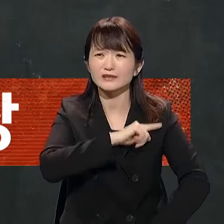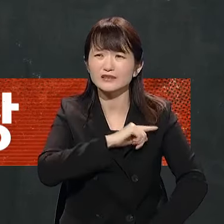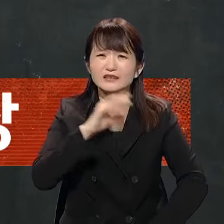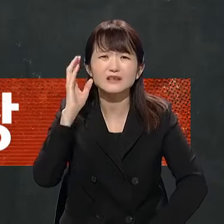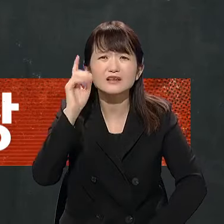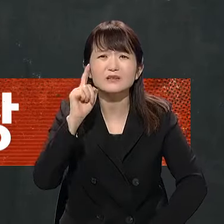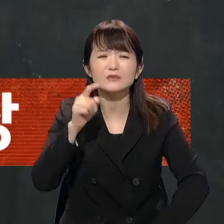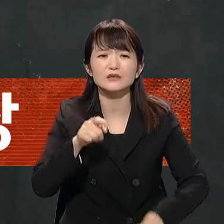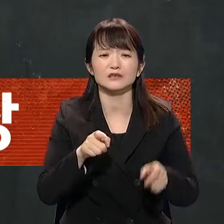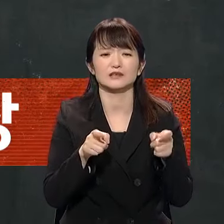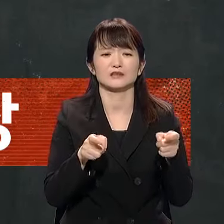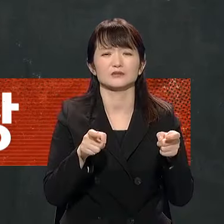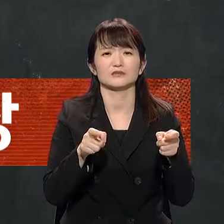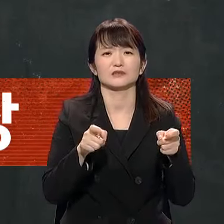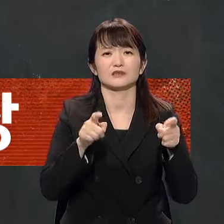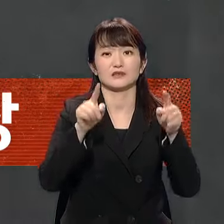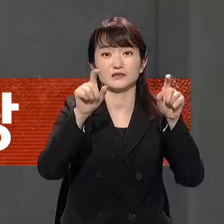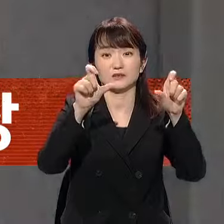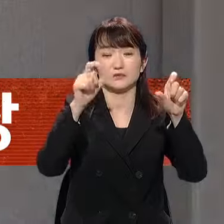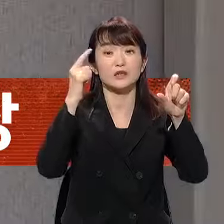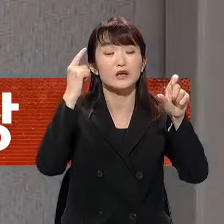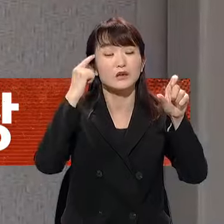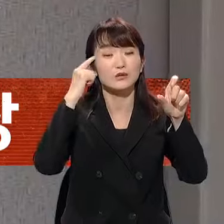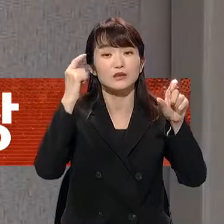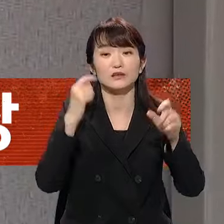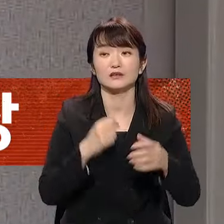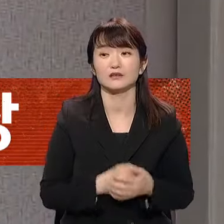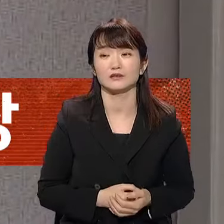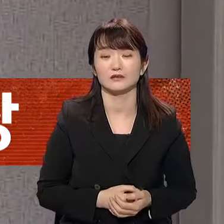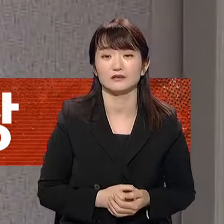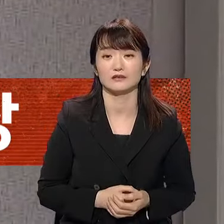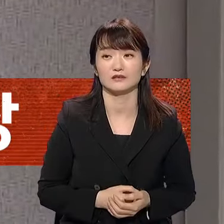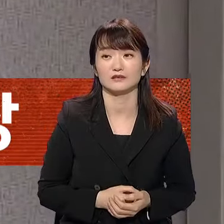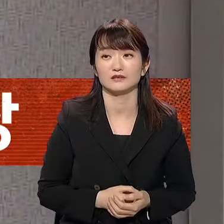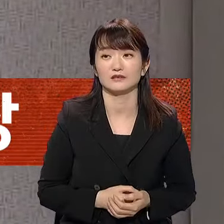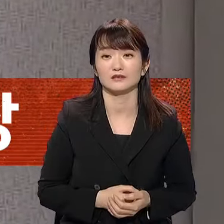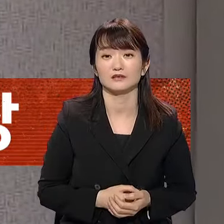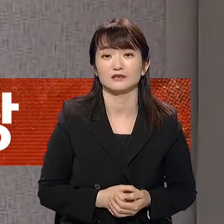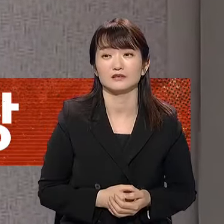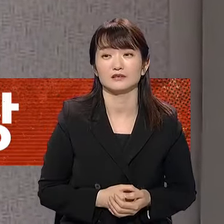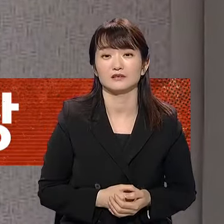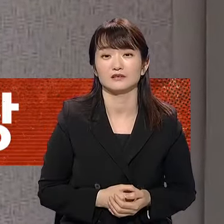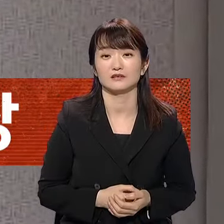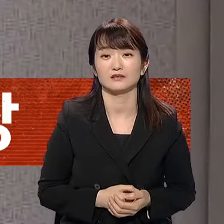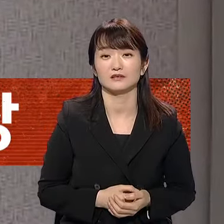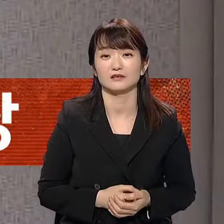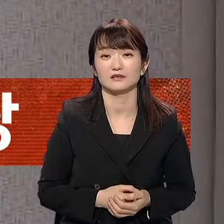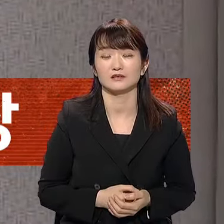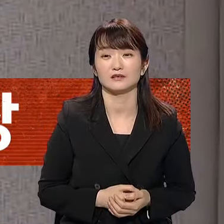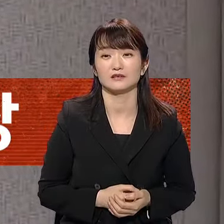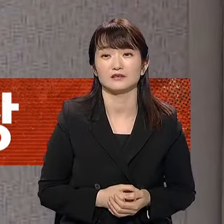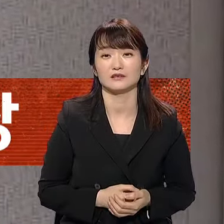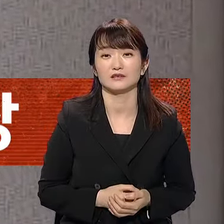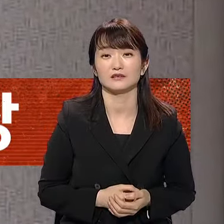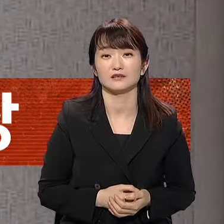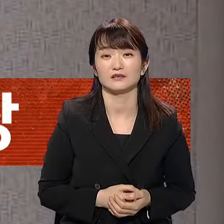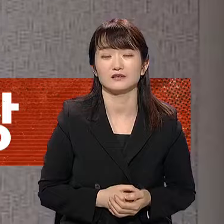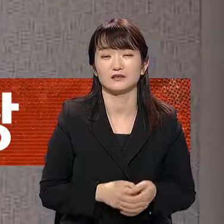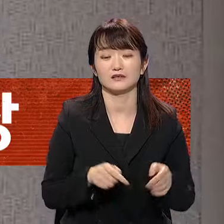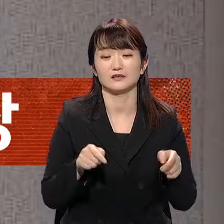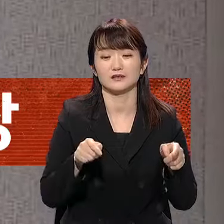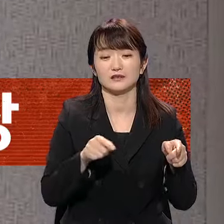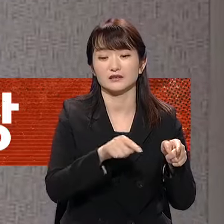분은 10층에서 15층 정도 사는 분입니다 왜냐면 예 이제이 옆 라인에 엘리베이터를 타서 옥상문을 개방한